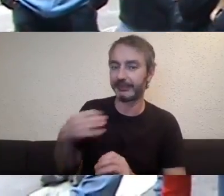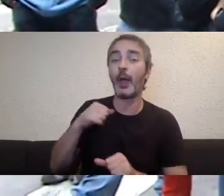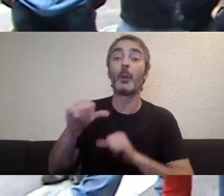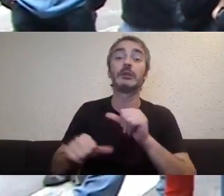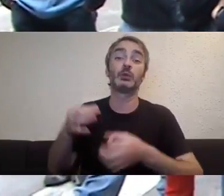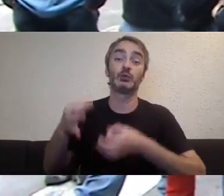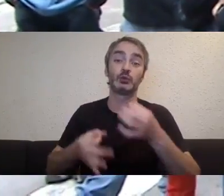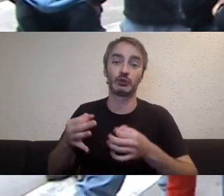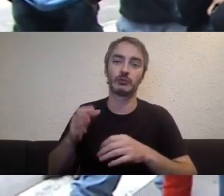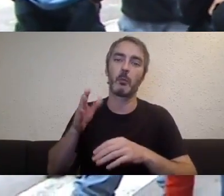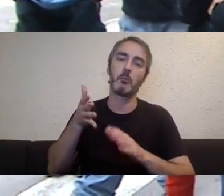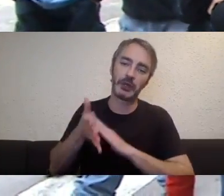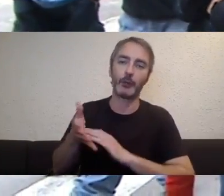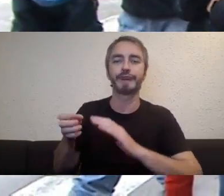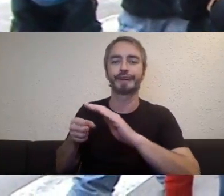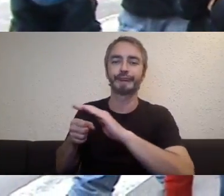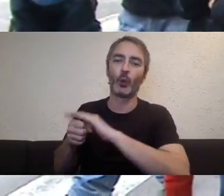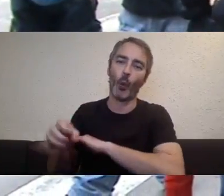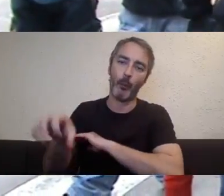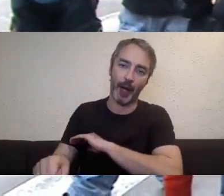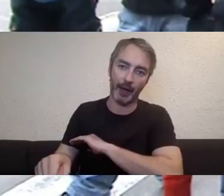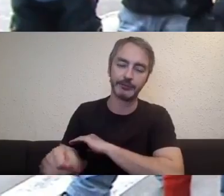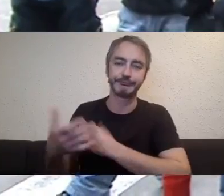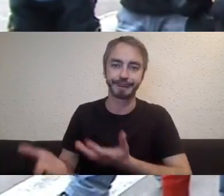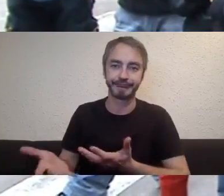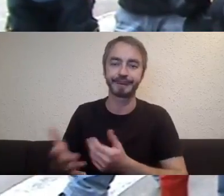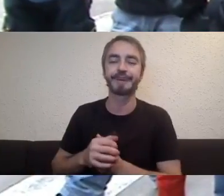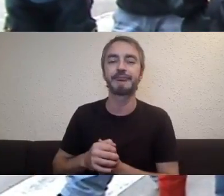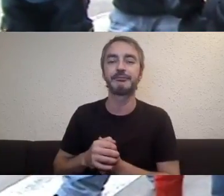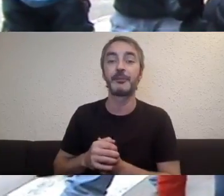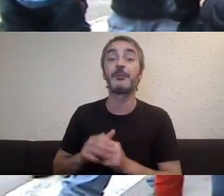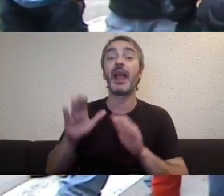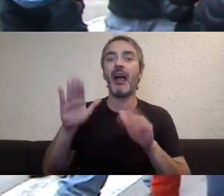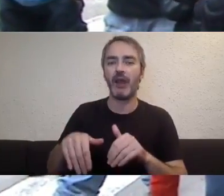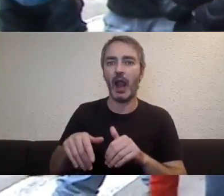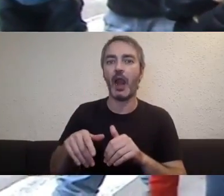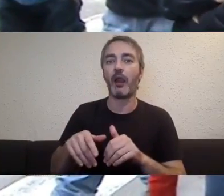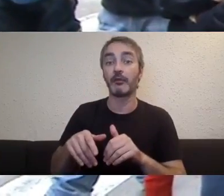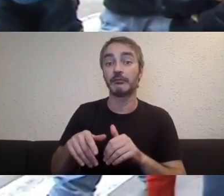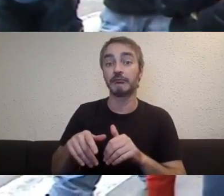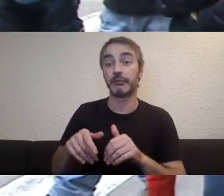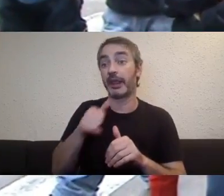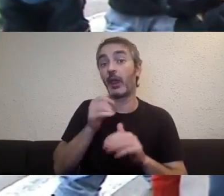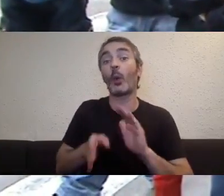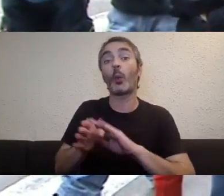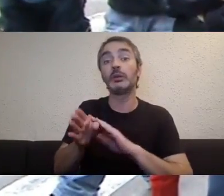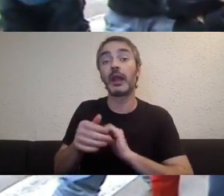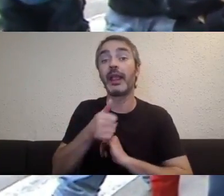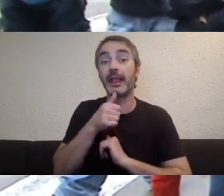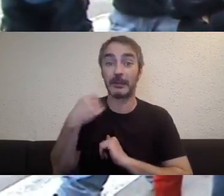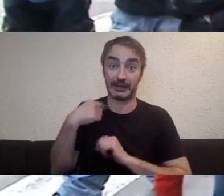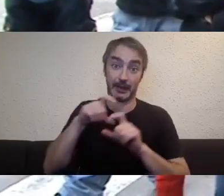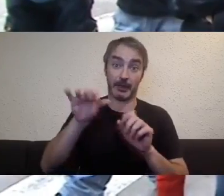d'usurpació, un procés penal d'usurpació, que el van seguir la gent de, bueno, la constructora aquesta, Integral